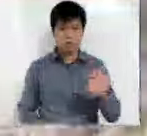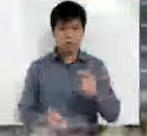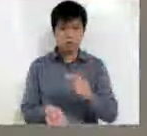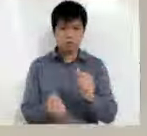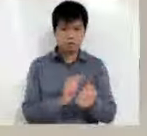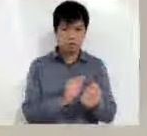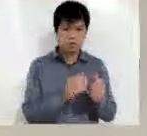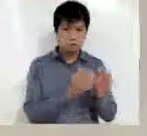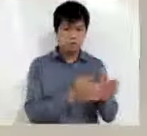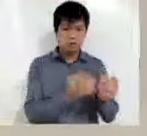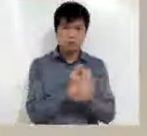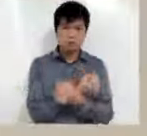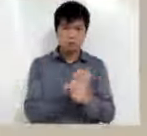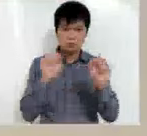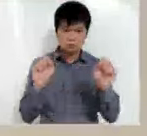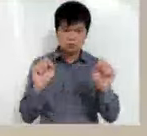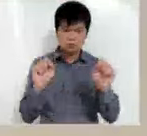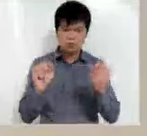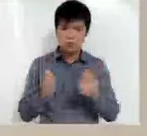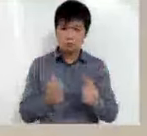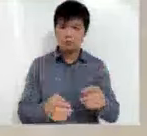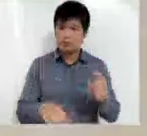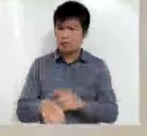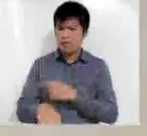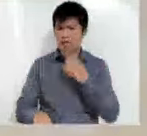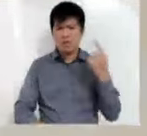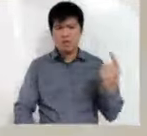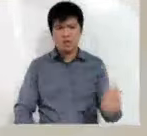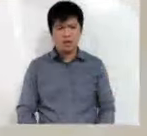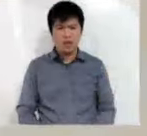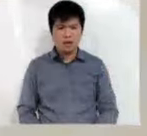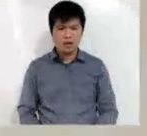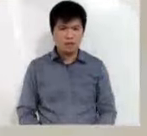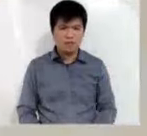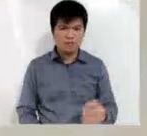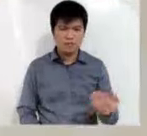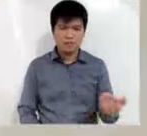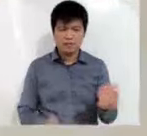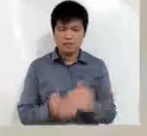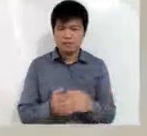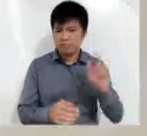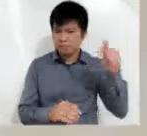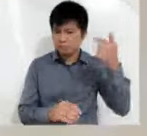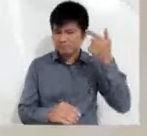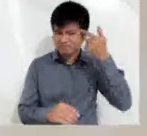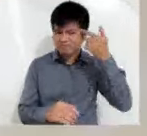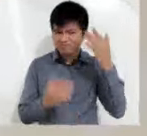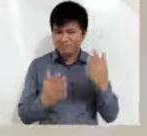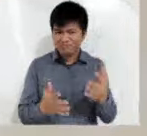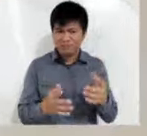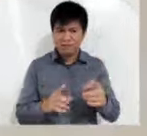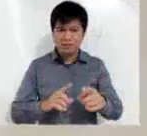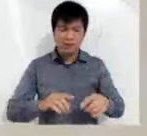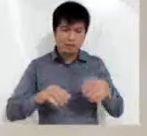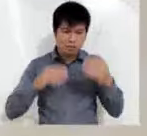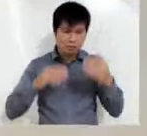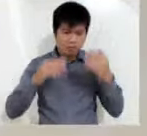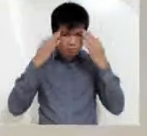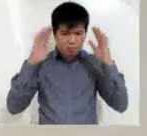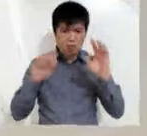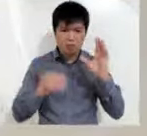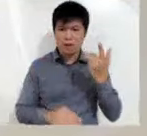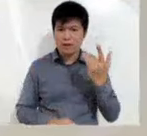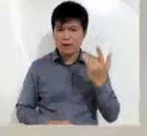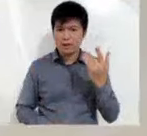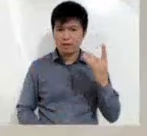kalsada. Matagal na yan. Panawagan na yan ng dating mga gobernador. Ewan ko kung bakit ang DPWH,